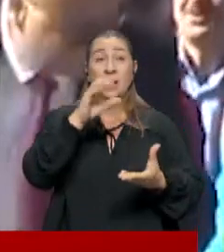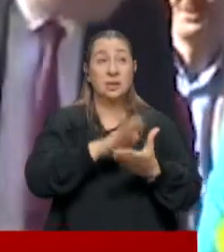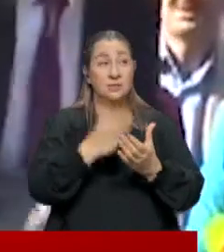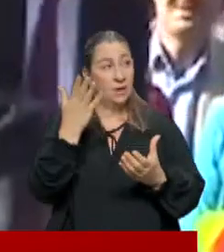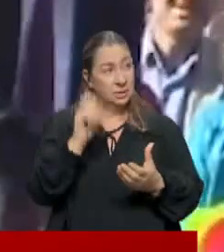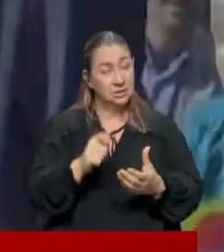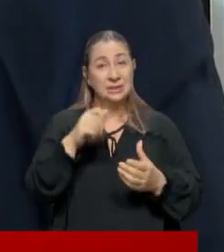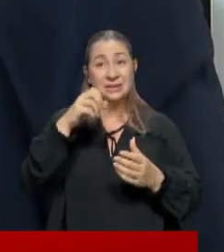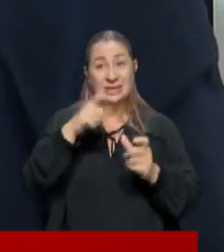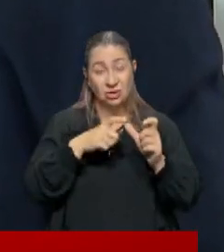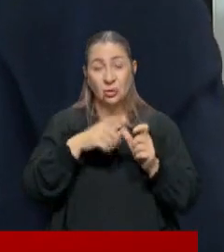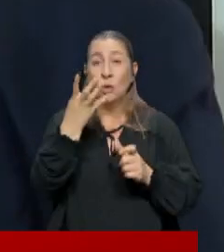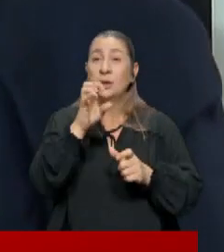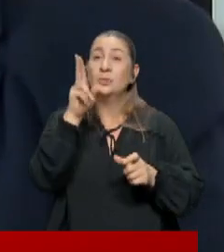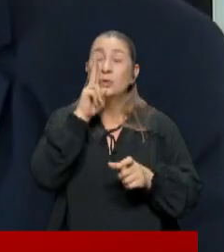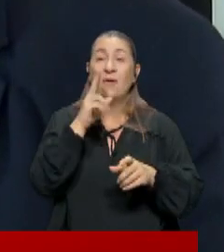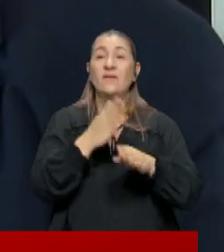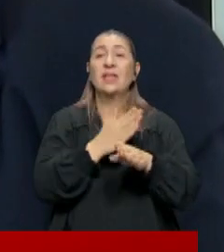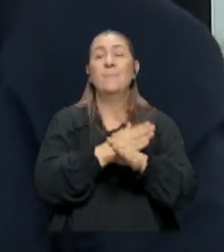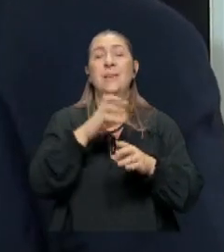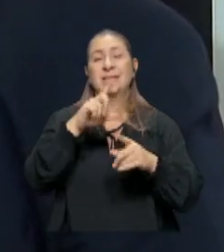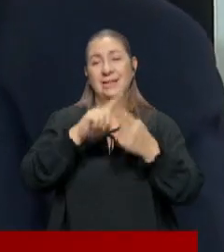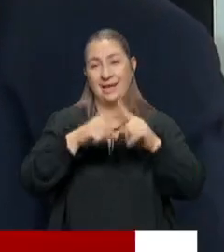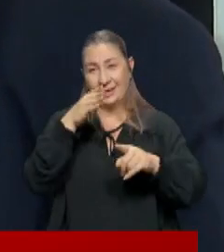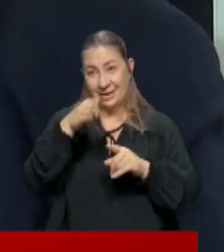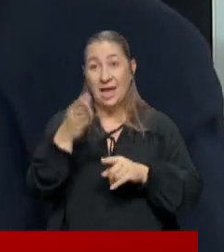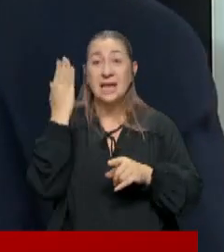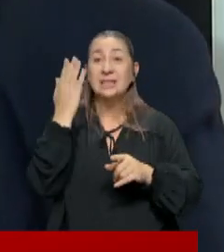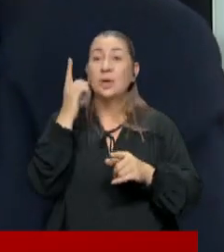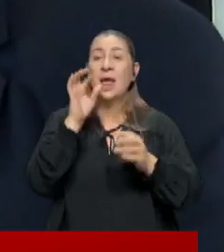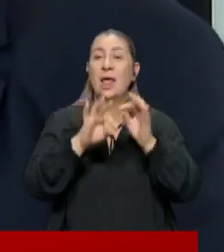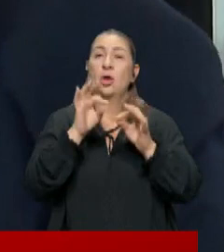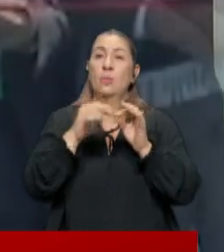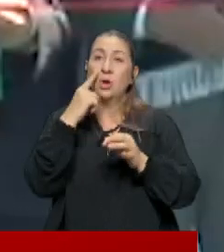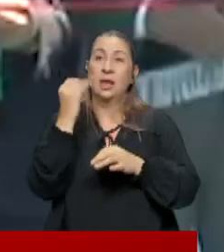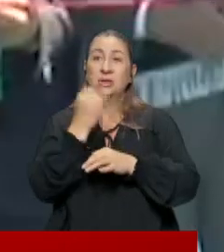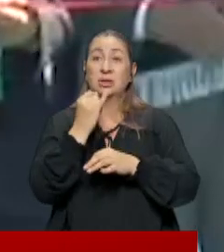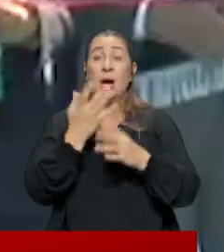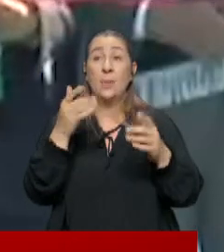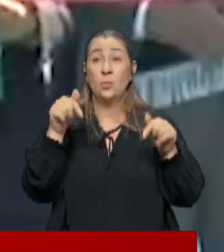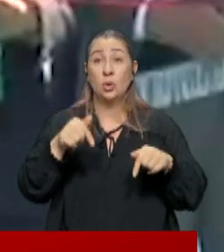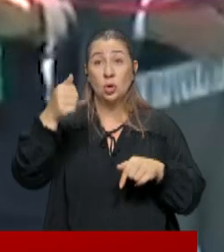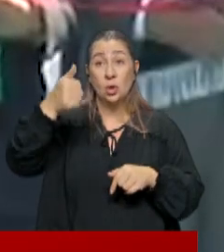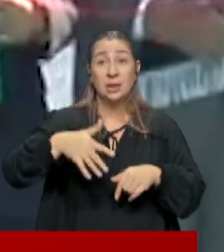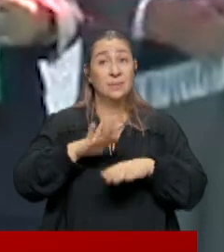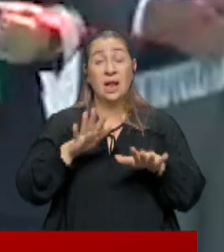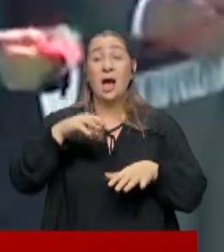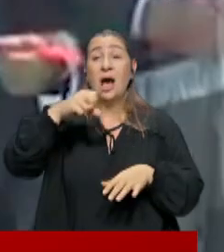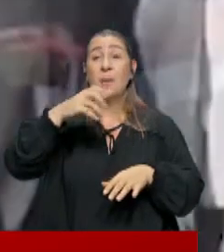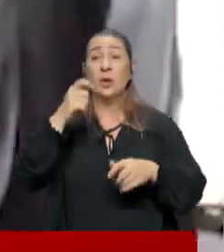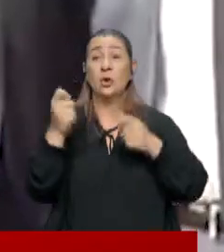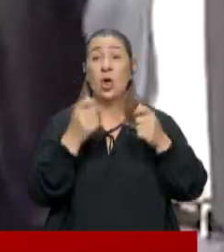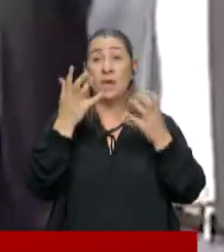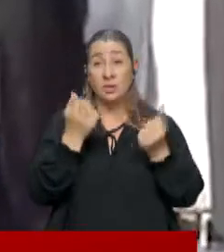Ethem Sancak 4 ayın sonunda Vatan Partisi'ne katıldı. Eski partisini ekonomi üzerinden eleştirdi. Ama bugünkü yönetim değil, AK Parti'de